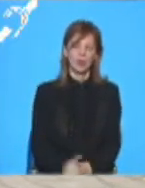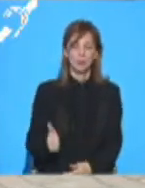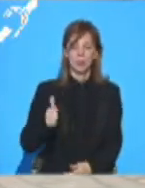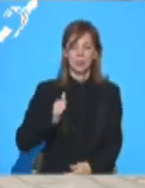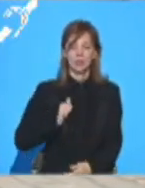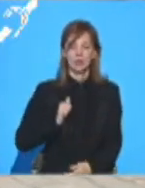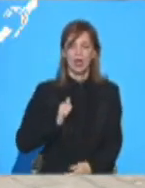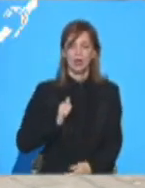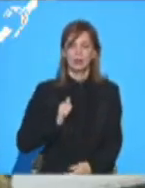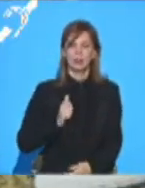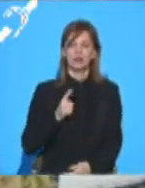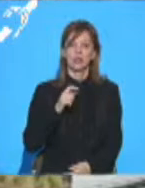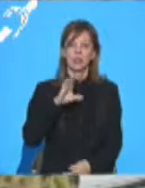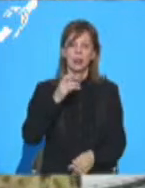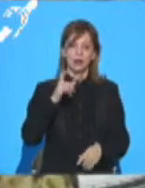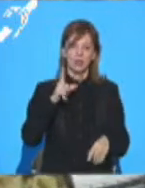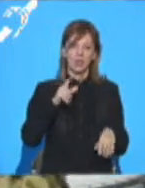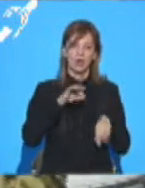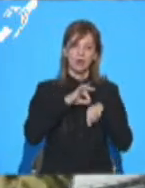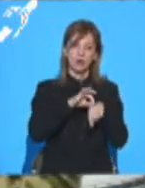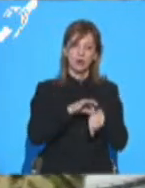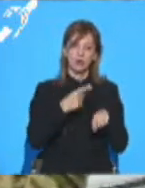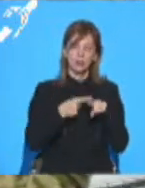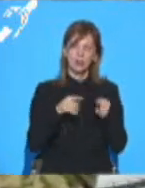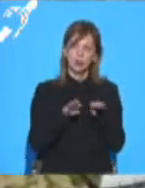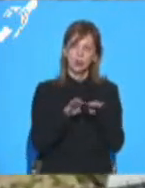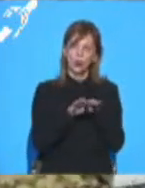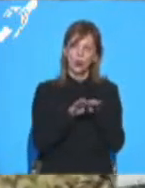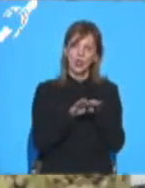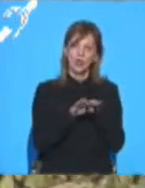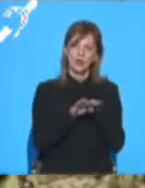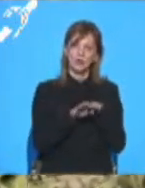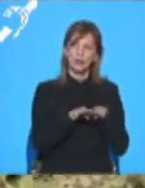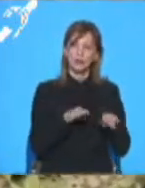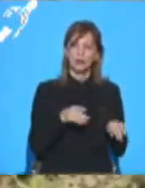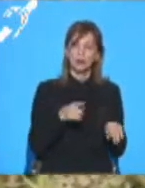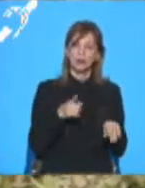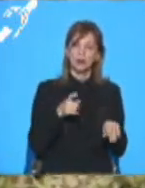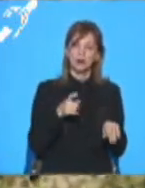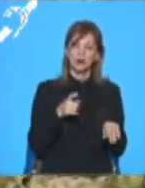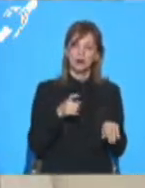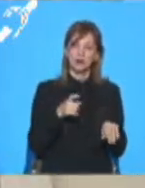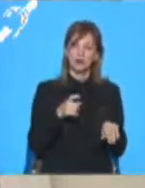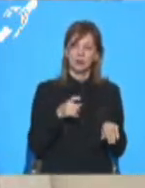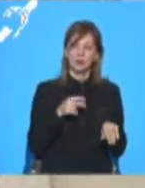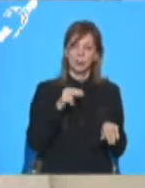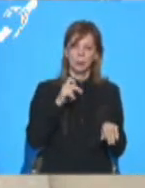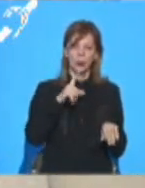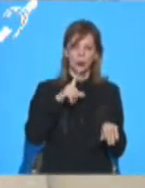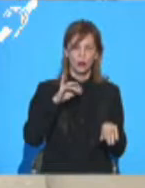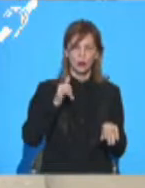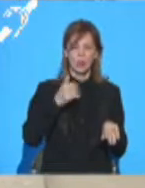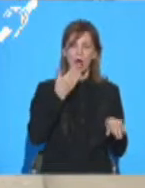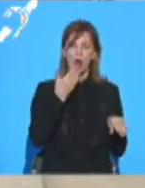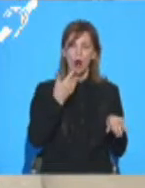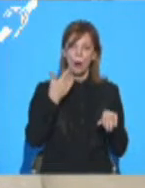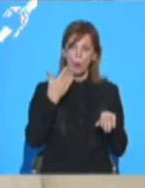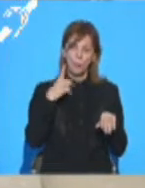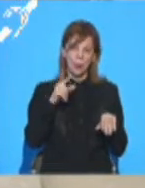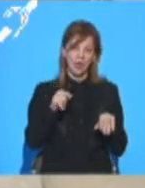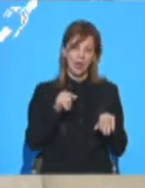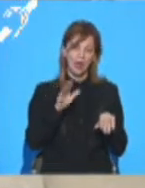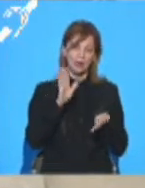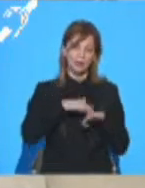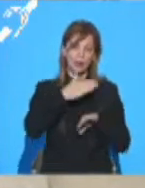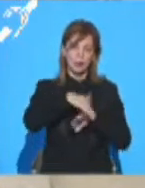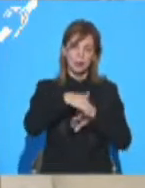Militarii de la garnizoana din Caracal, însoțiți de camarazii portughezi și macedoneni dislocați la noi în țară, au pornit în marș pe străzile din Caracal pentru